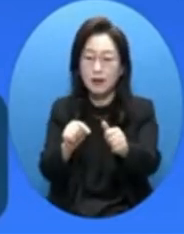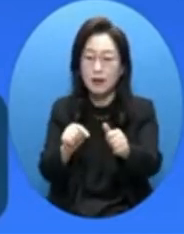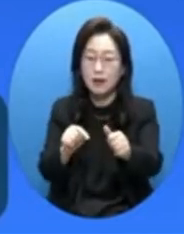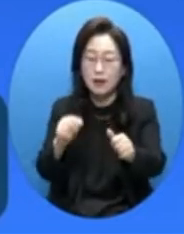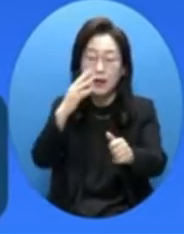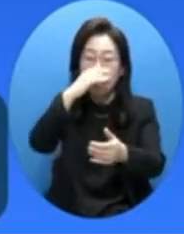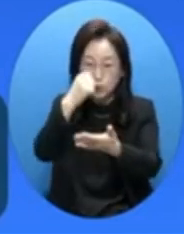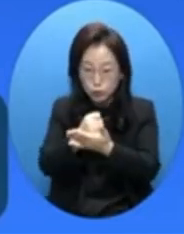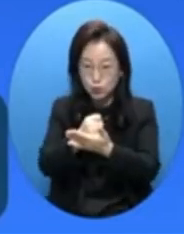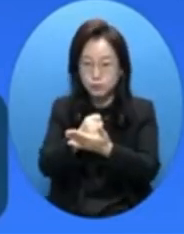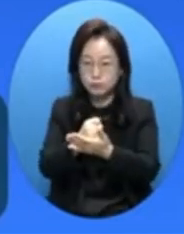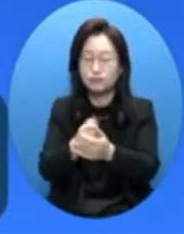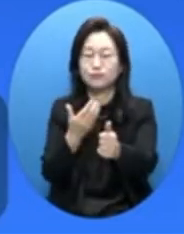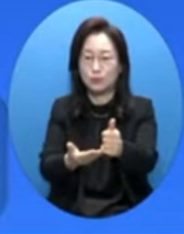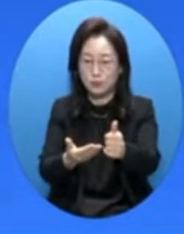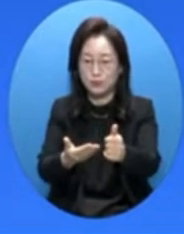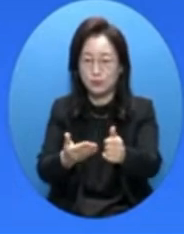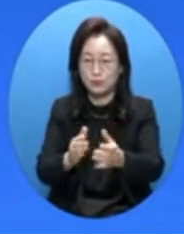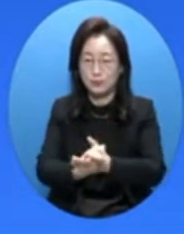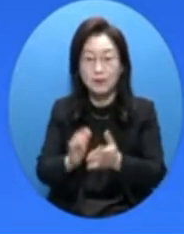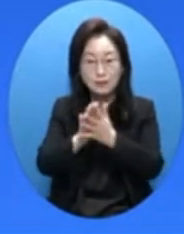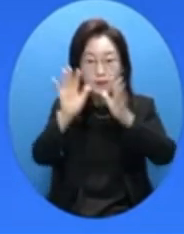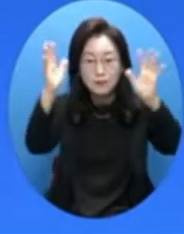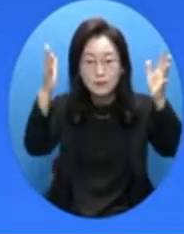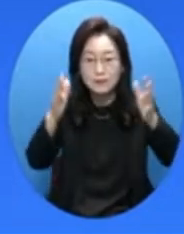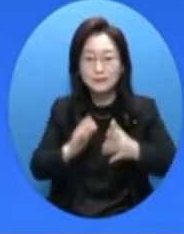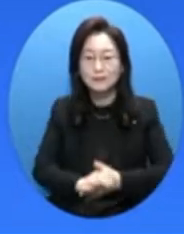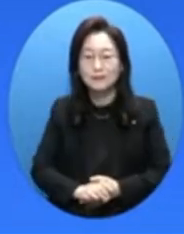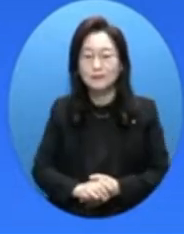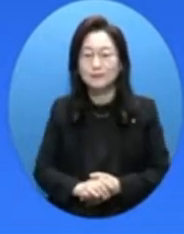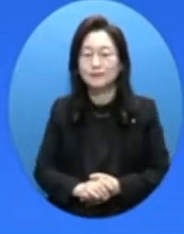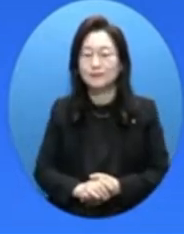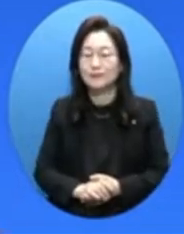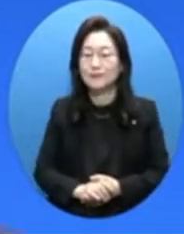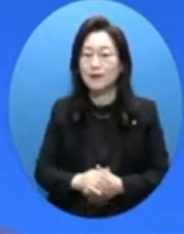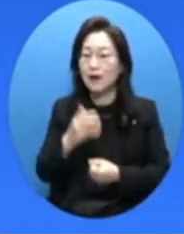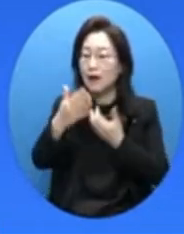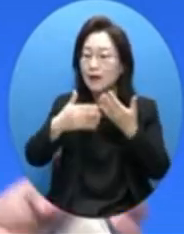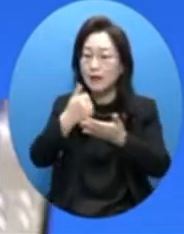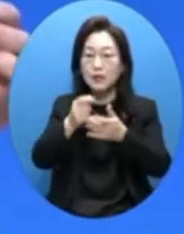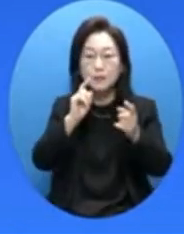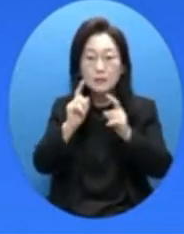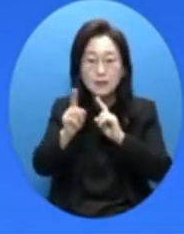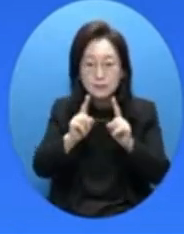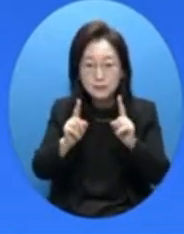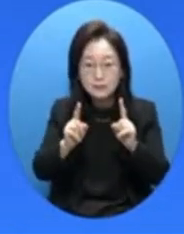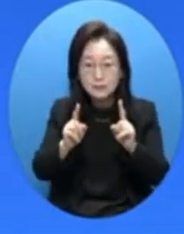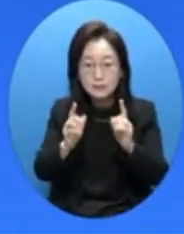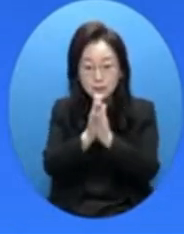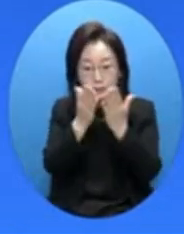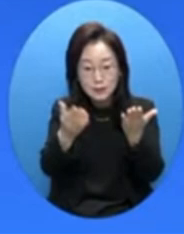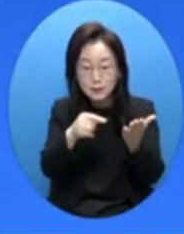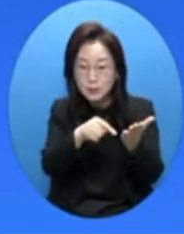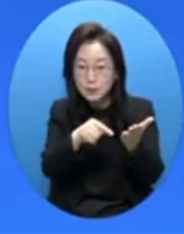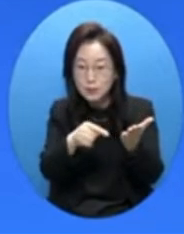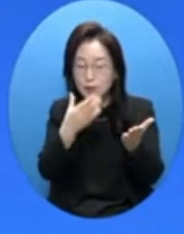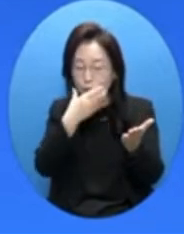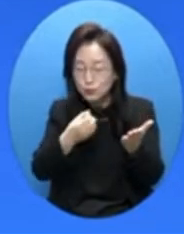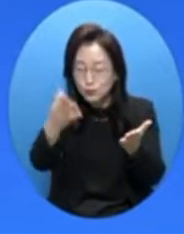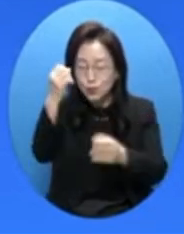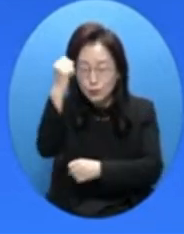내가 형통하리라 할렐루야 하나님의 말씀은 축복의